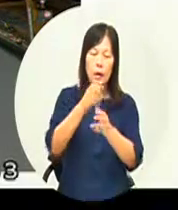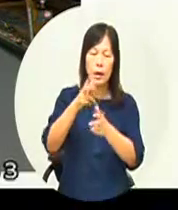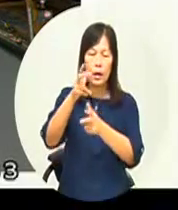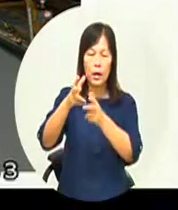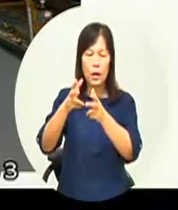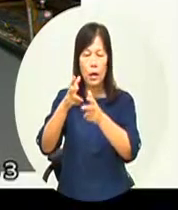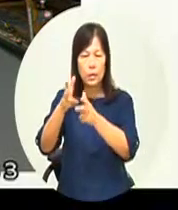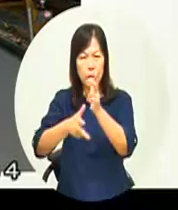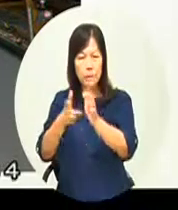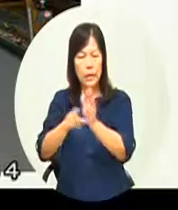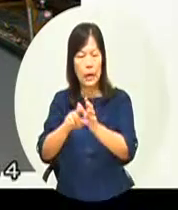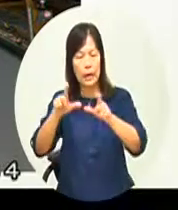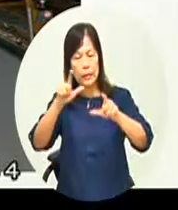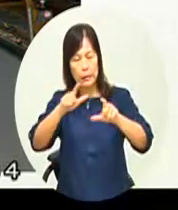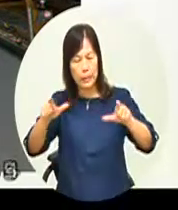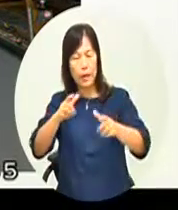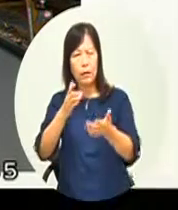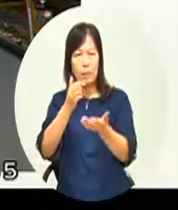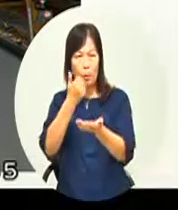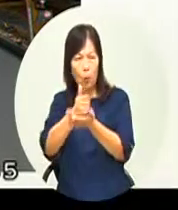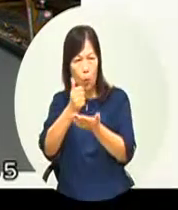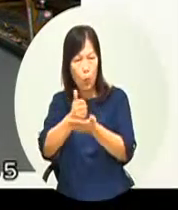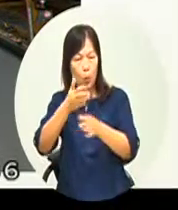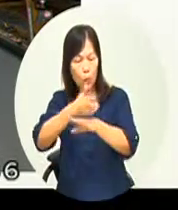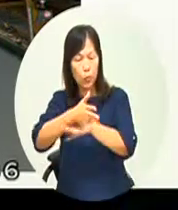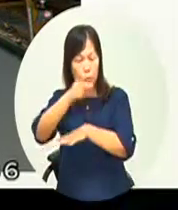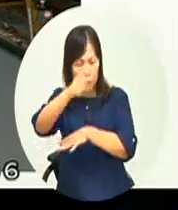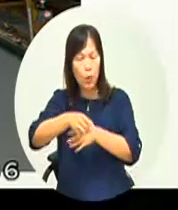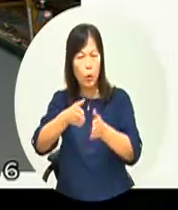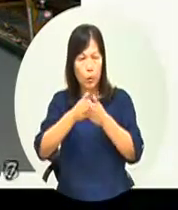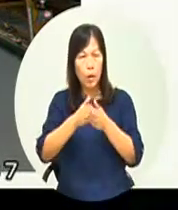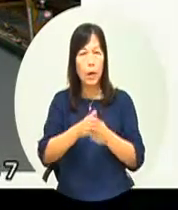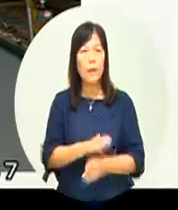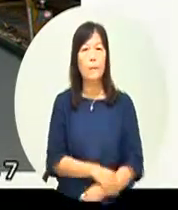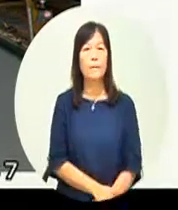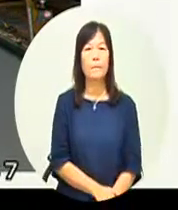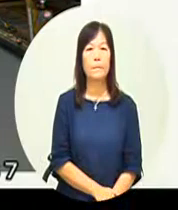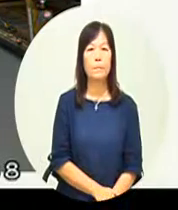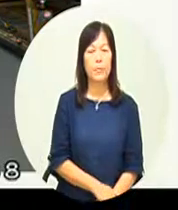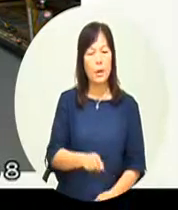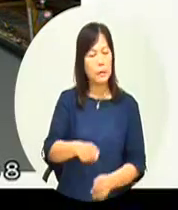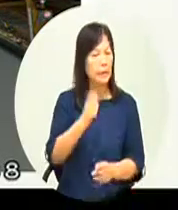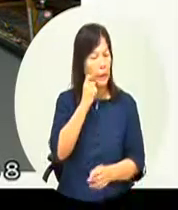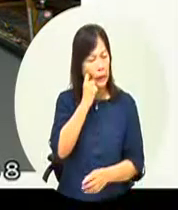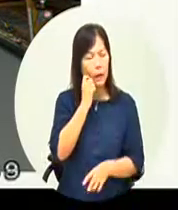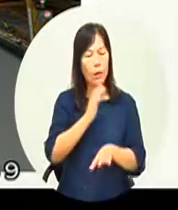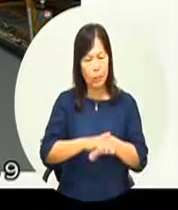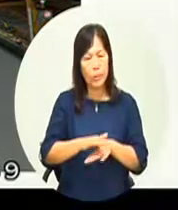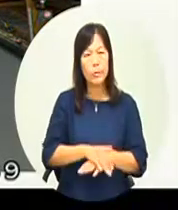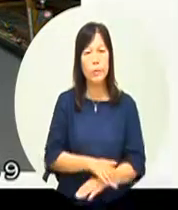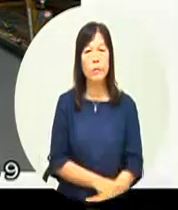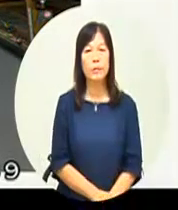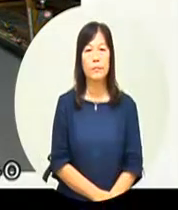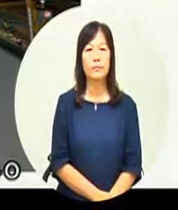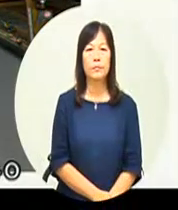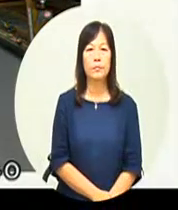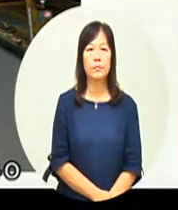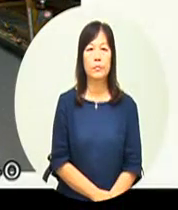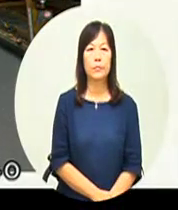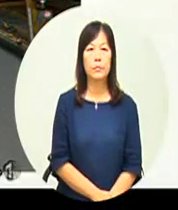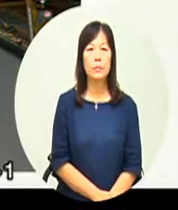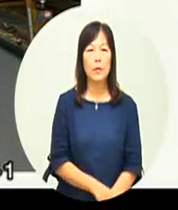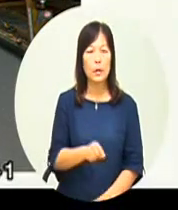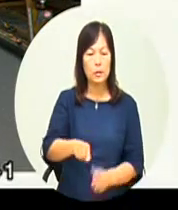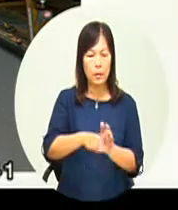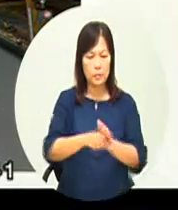这种大型货车要进来，那这几乎是非常非常的困难。所以你知道为什么他们这整